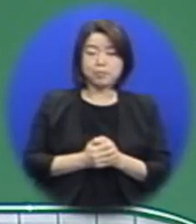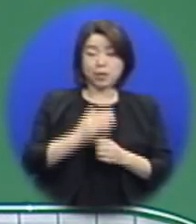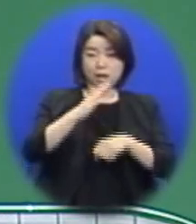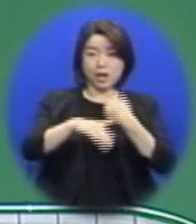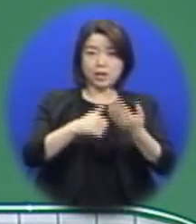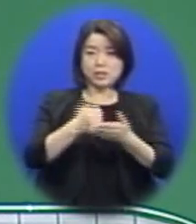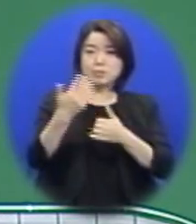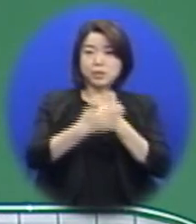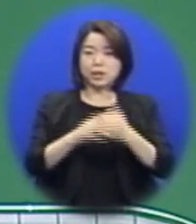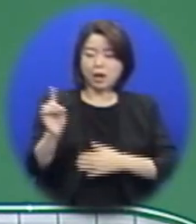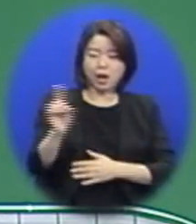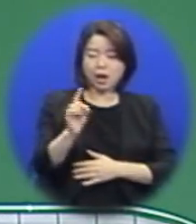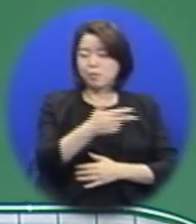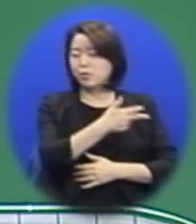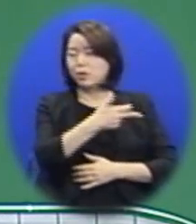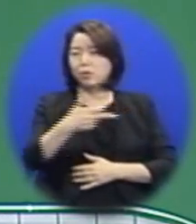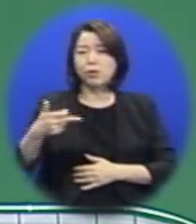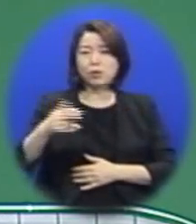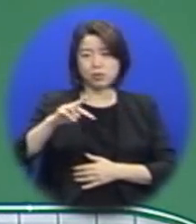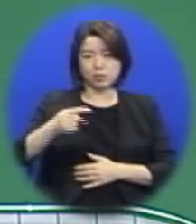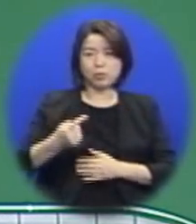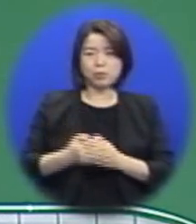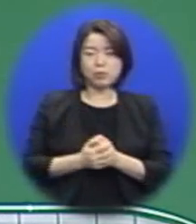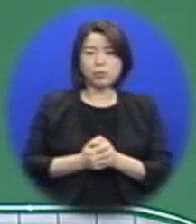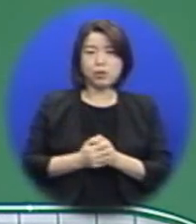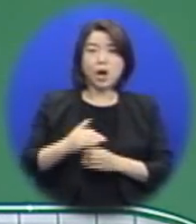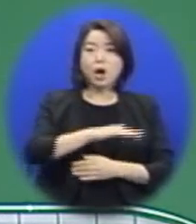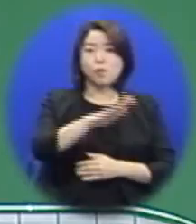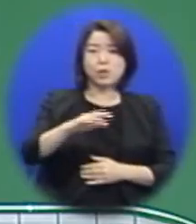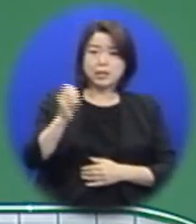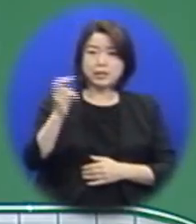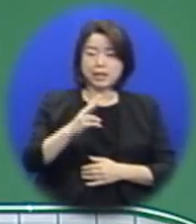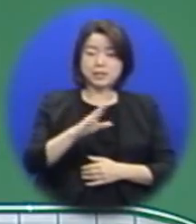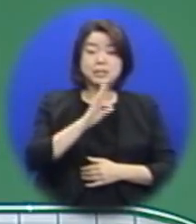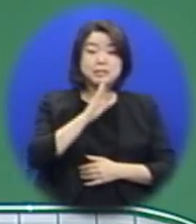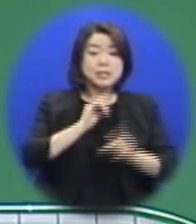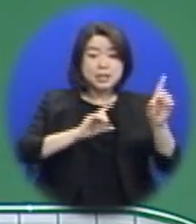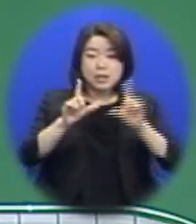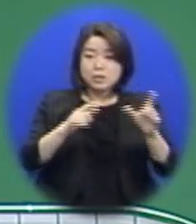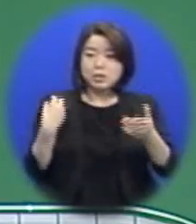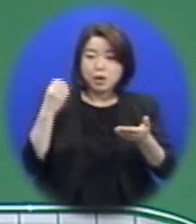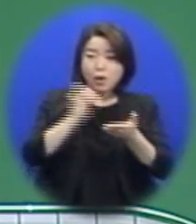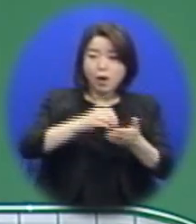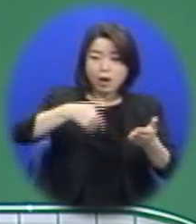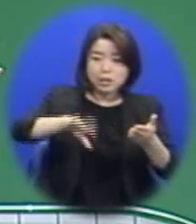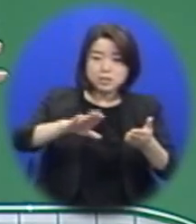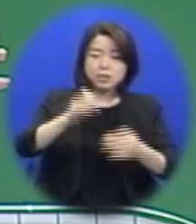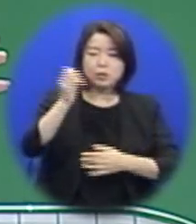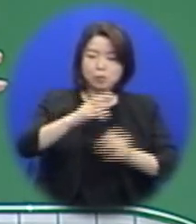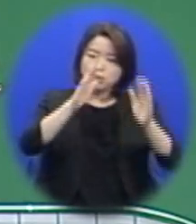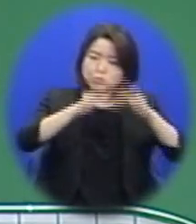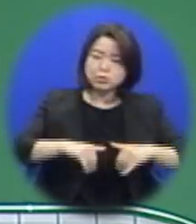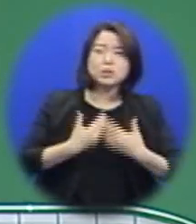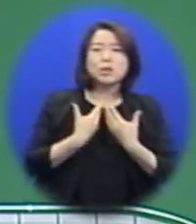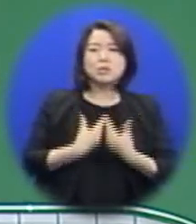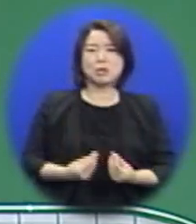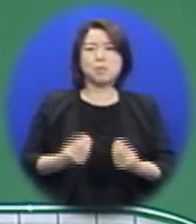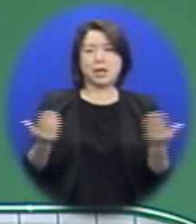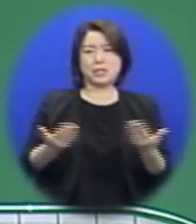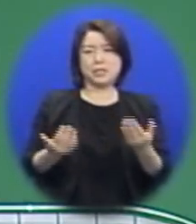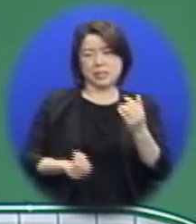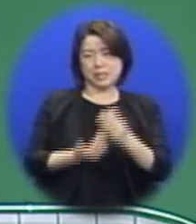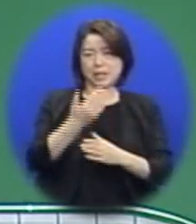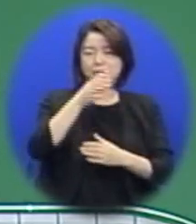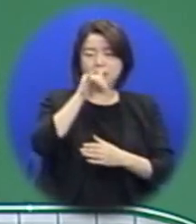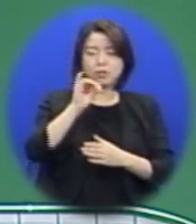하나님의 은혜가 아무리 커도 우리는 다시 현실로 돌아갔을 때 또 무너지고 또 절망하게 되는 일이 일어납니다.